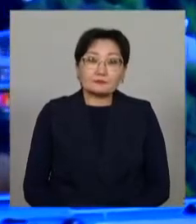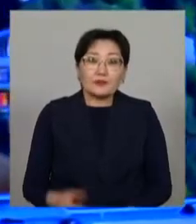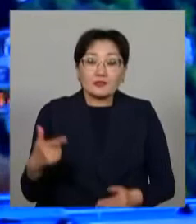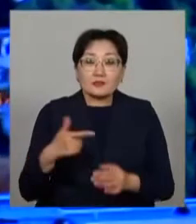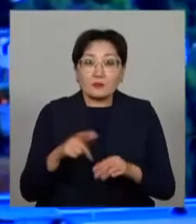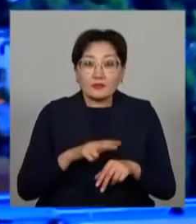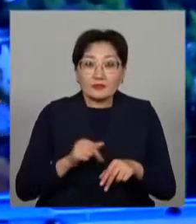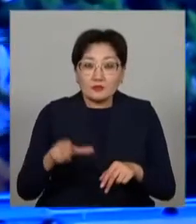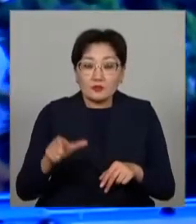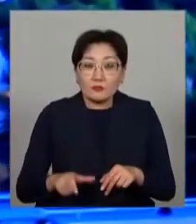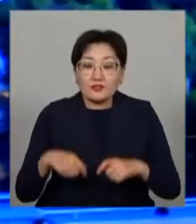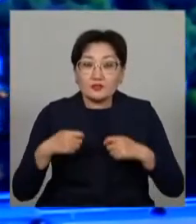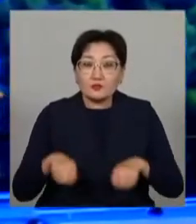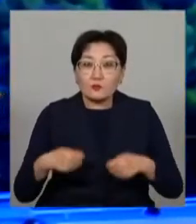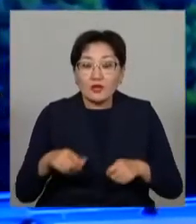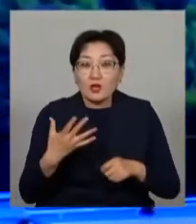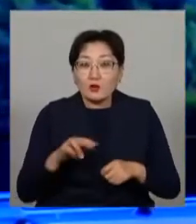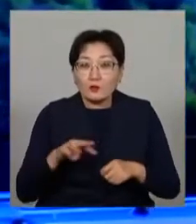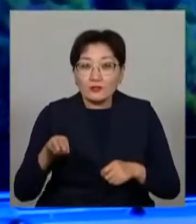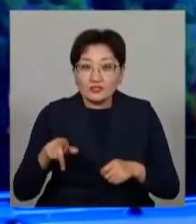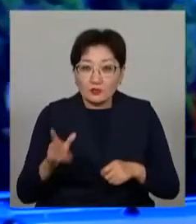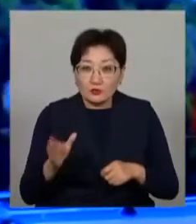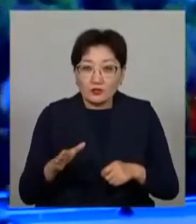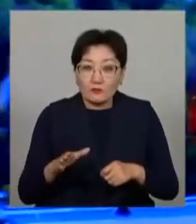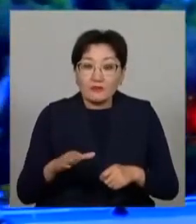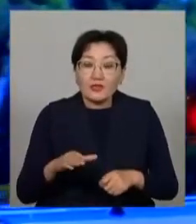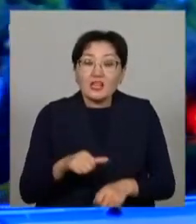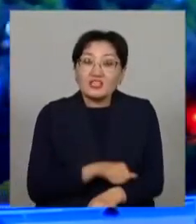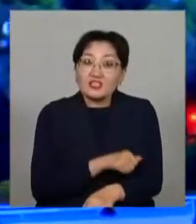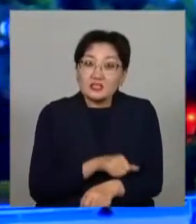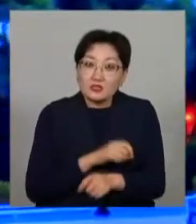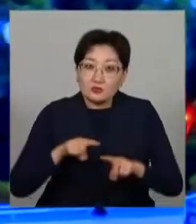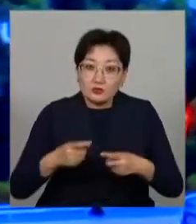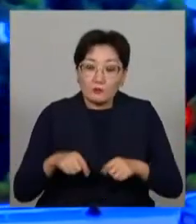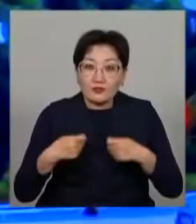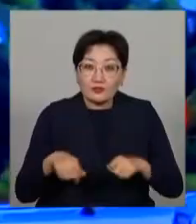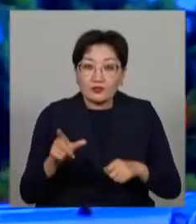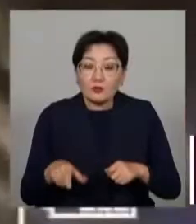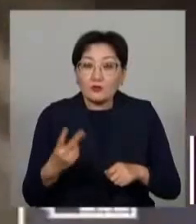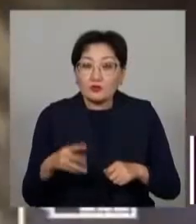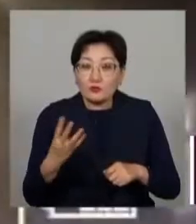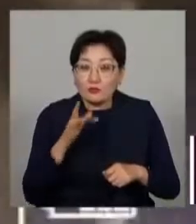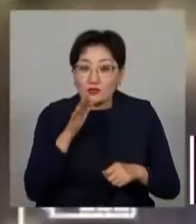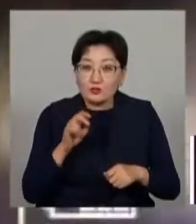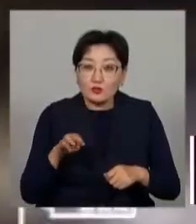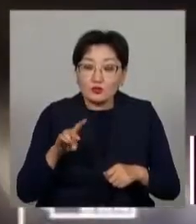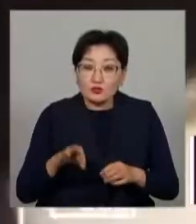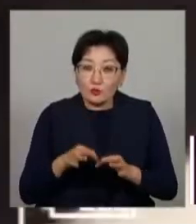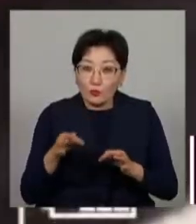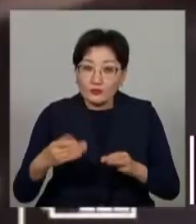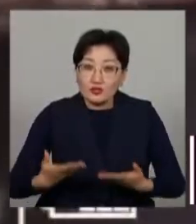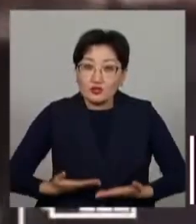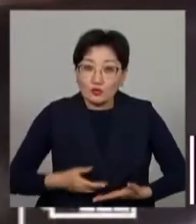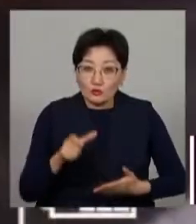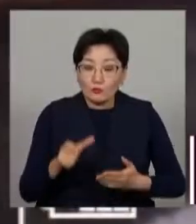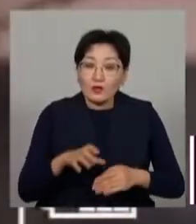Атырауда полицейлер қара нарықтағы құны 50 миллион теңге болатын синтетикалық есірткі тәркіледі. Сатушы 24 жастағы Түркістан облысының тұрғыны екені